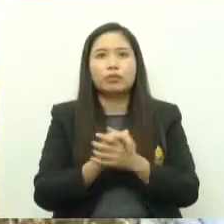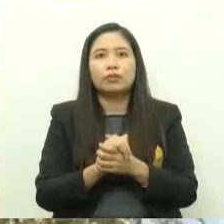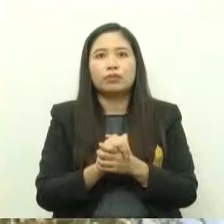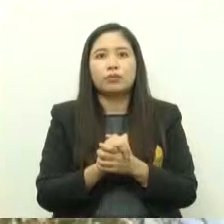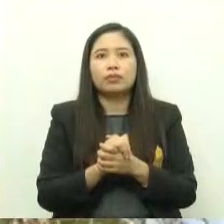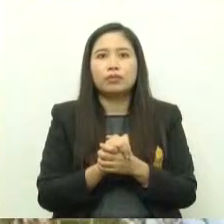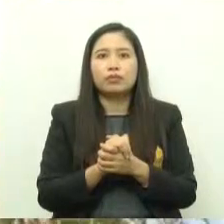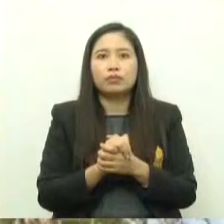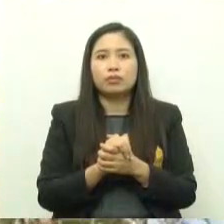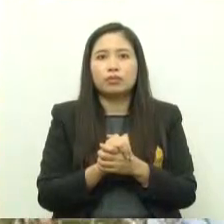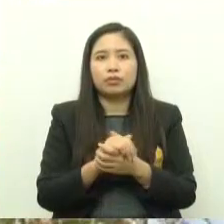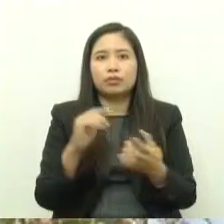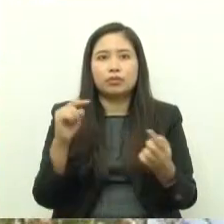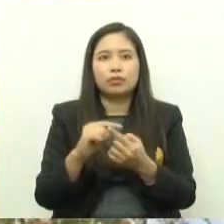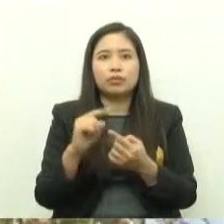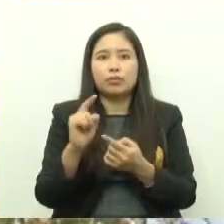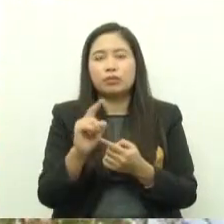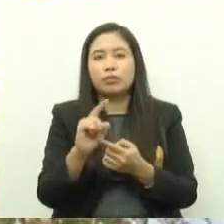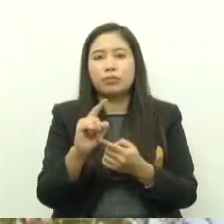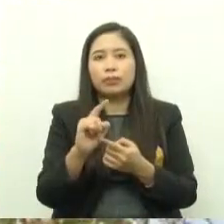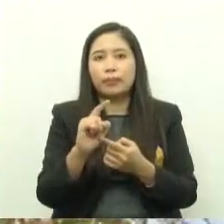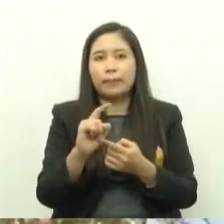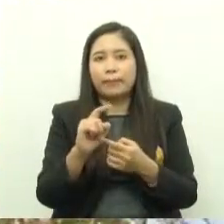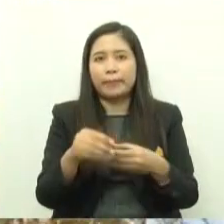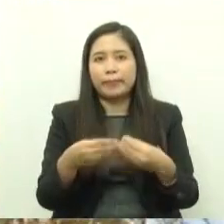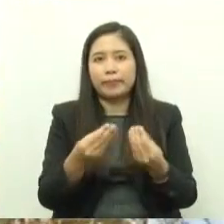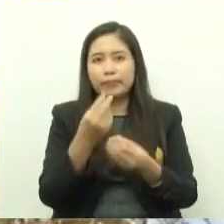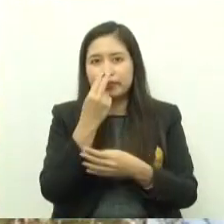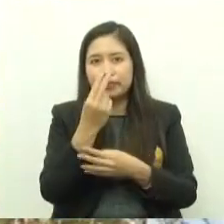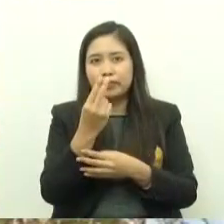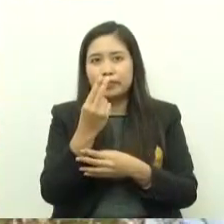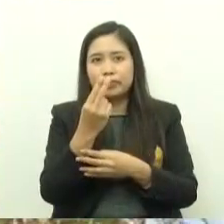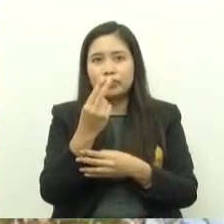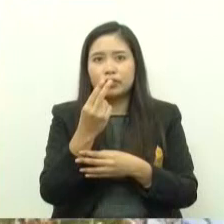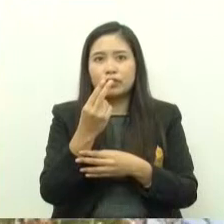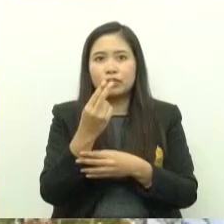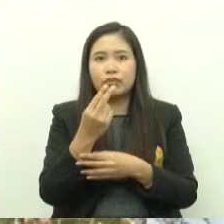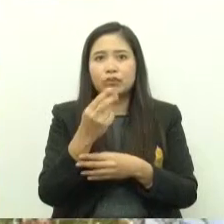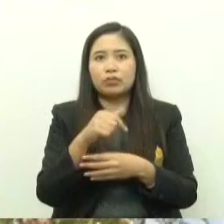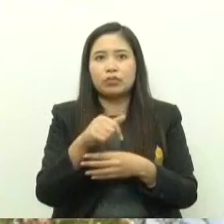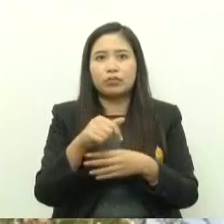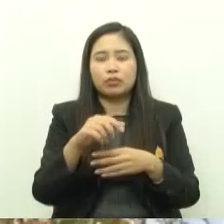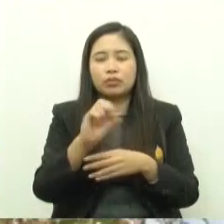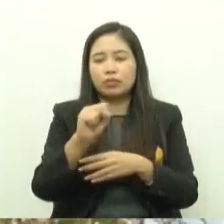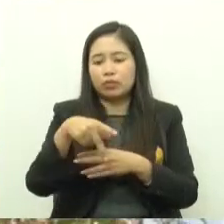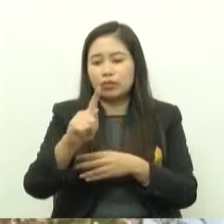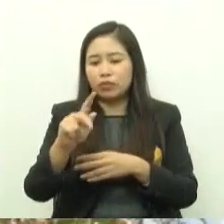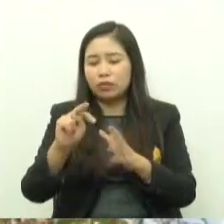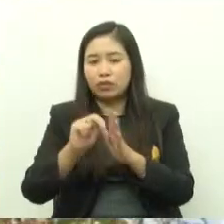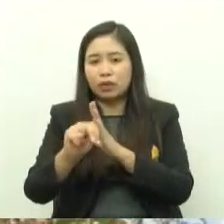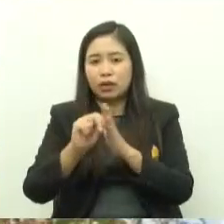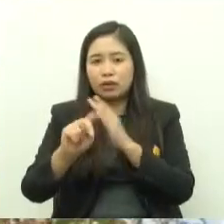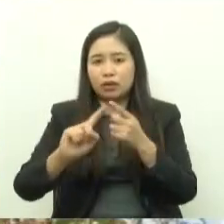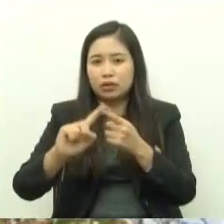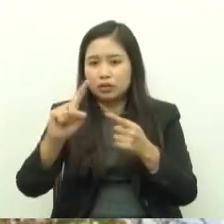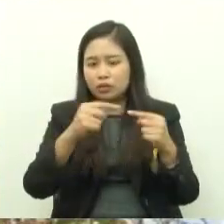กันที่ในส่วนของสพปน่านเขต 1ครับเรามาดูกันว่าการขับเคลื่อนของสพปน่านเขต 1ที่นำไปสู่ความ